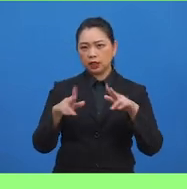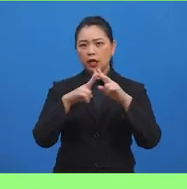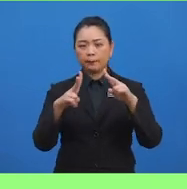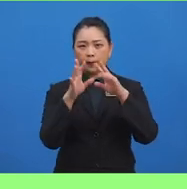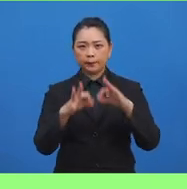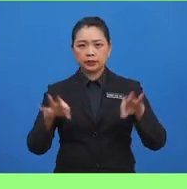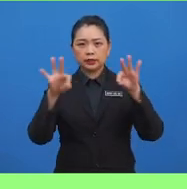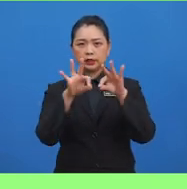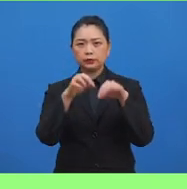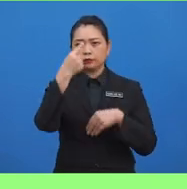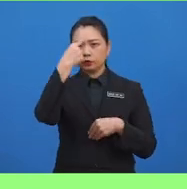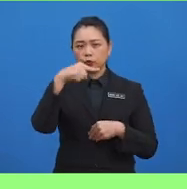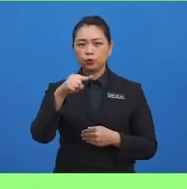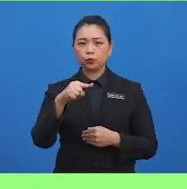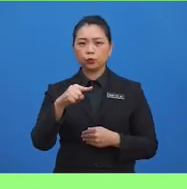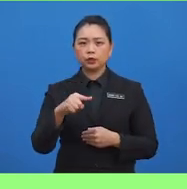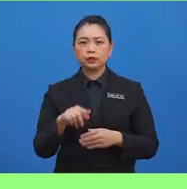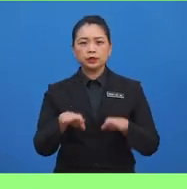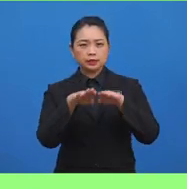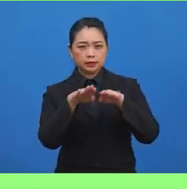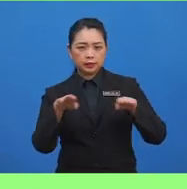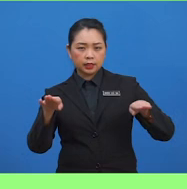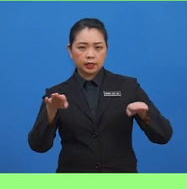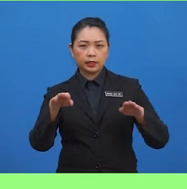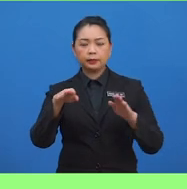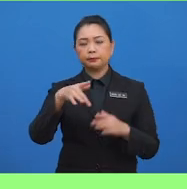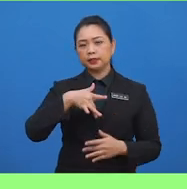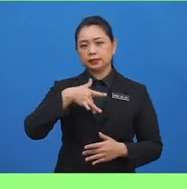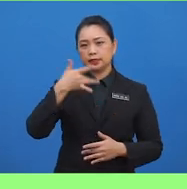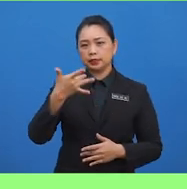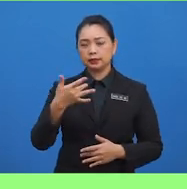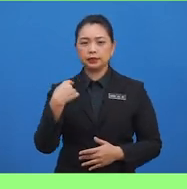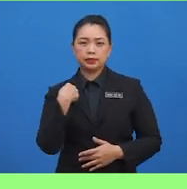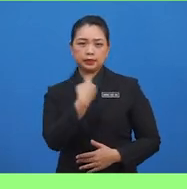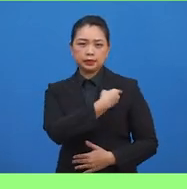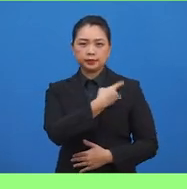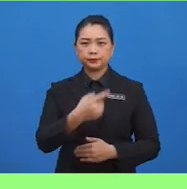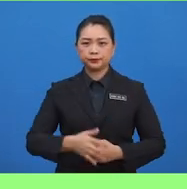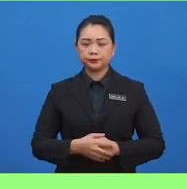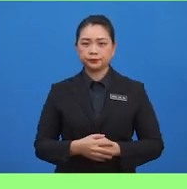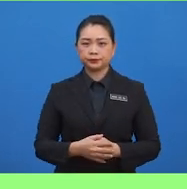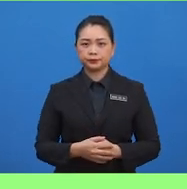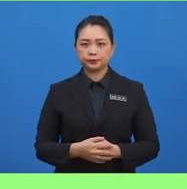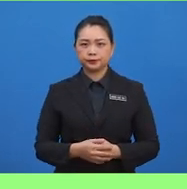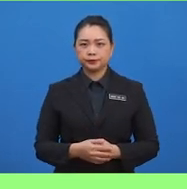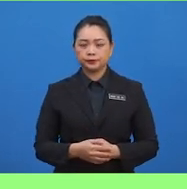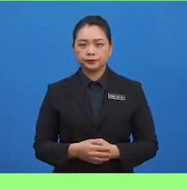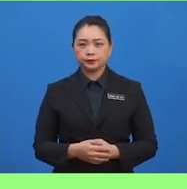amat penting untuk ketenangan perasaan kita